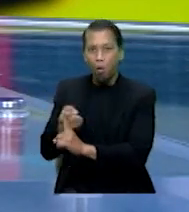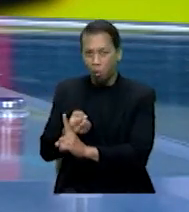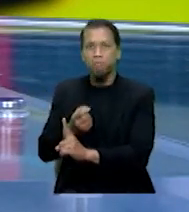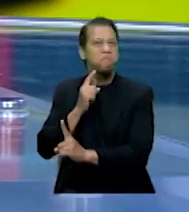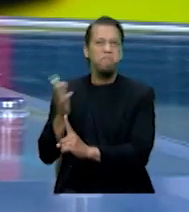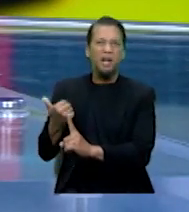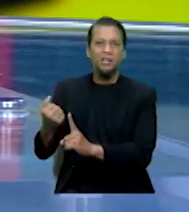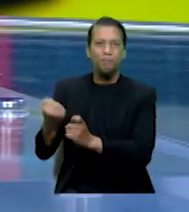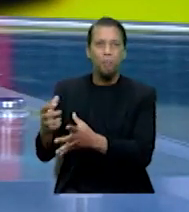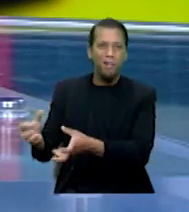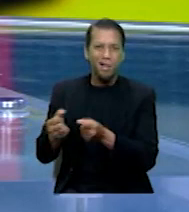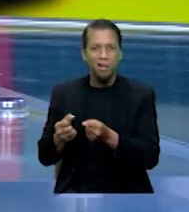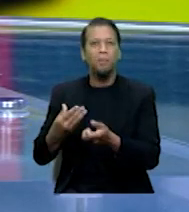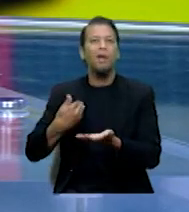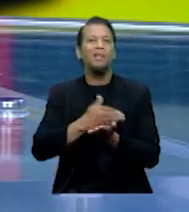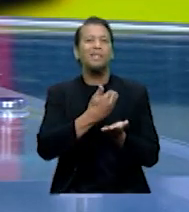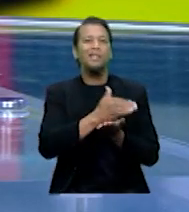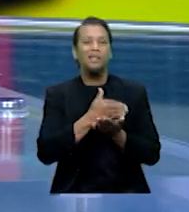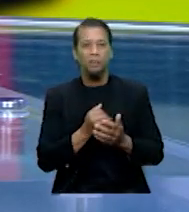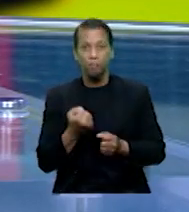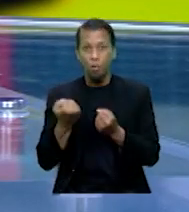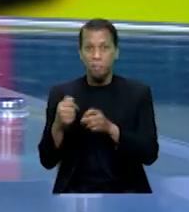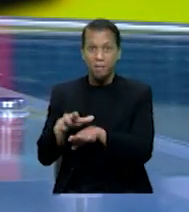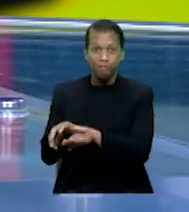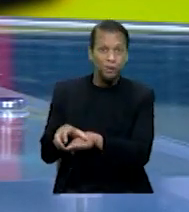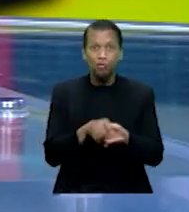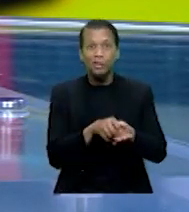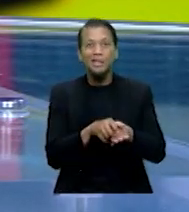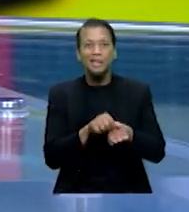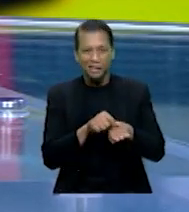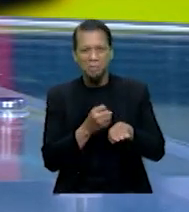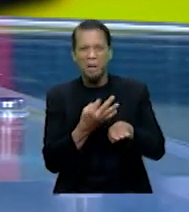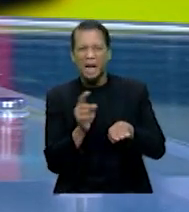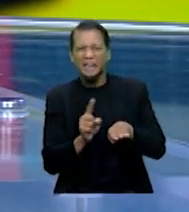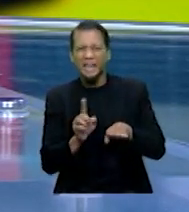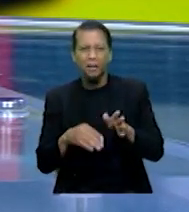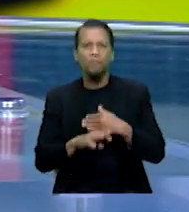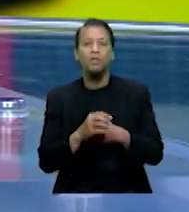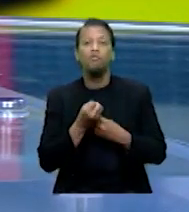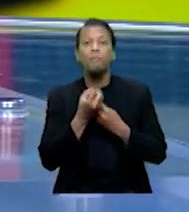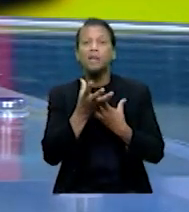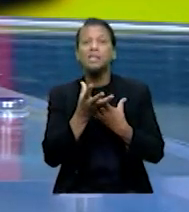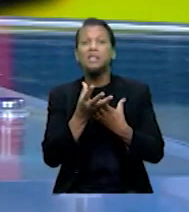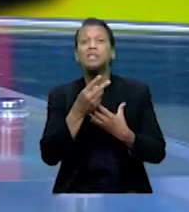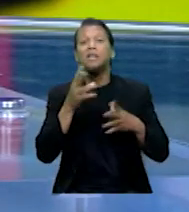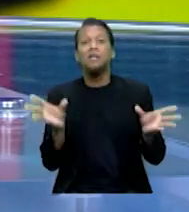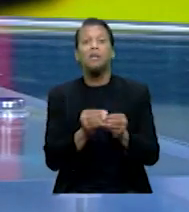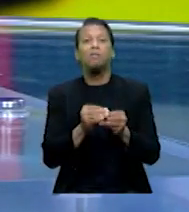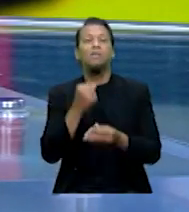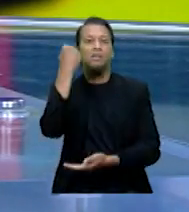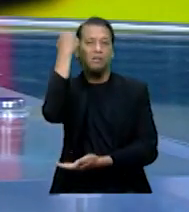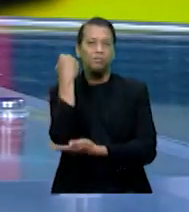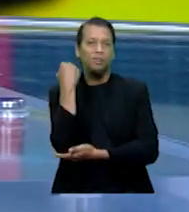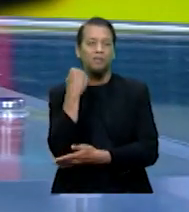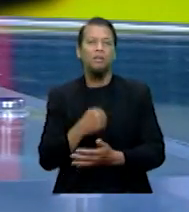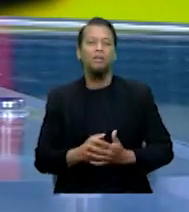menunggak angsuran. Sementara di Kalideres, pencurian mobil terparkir di pinggir jalan hanya terjadi dalam beberapa detik saja. Dan informasi ini kami rangkum dalam